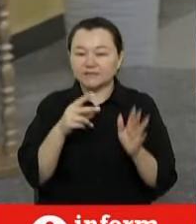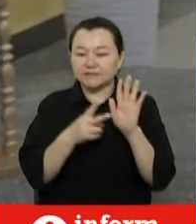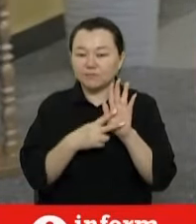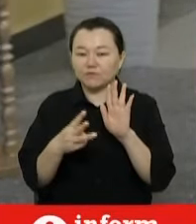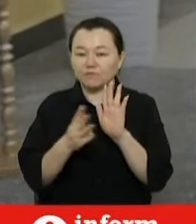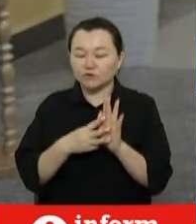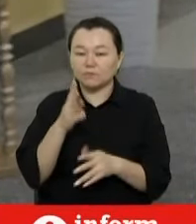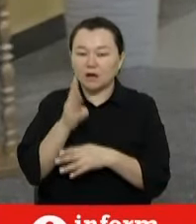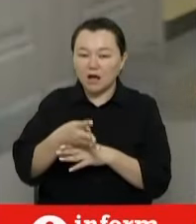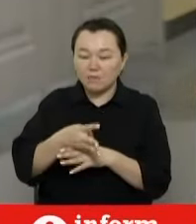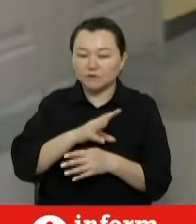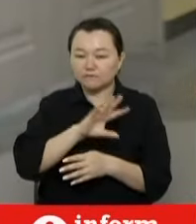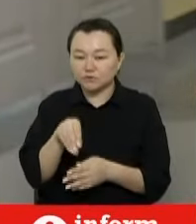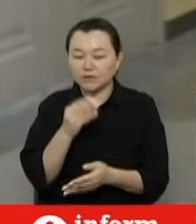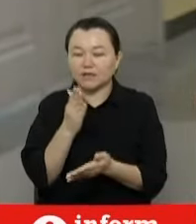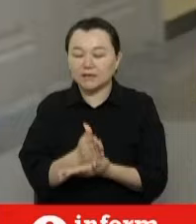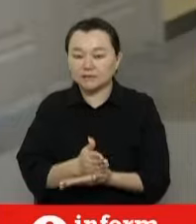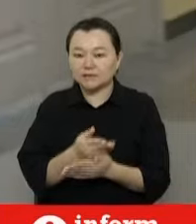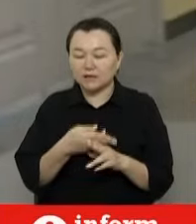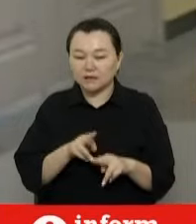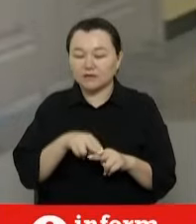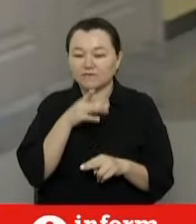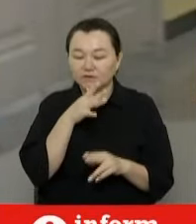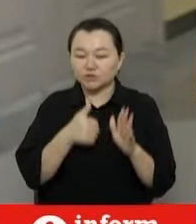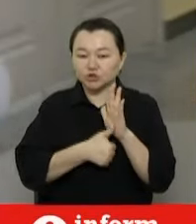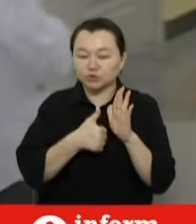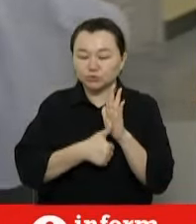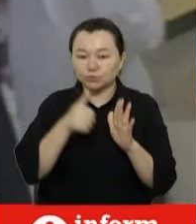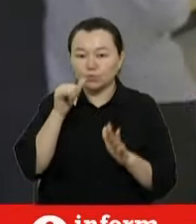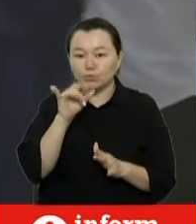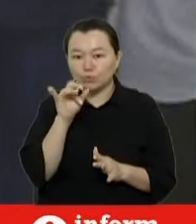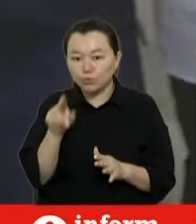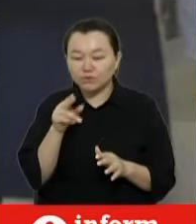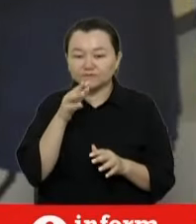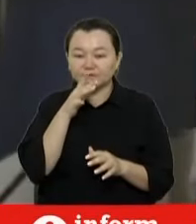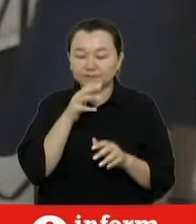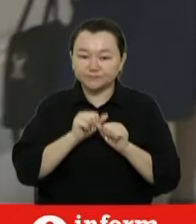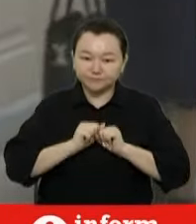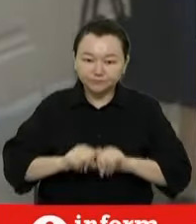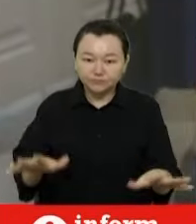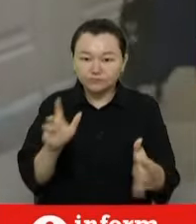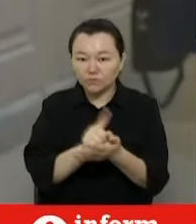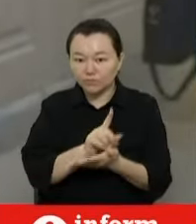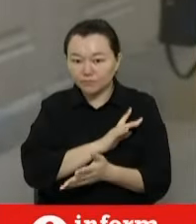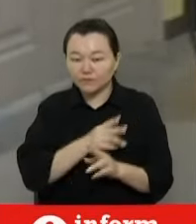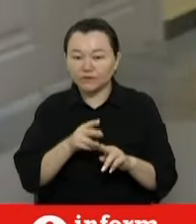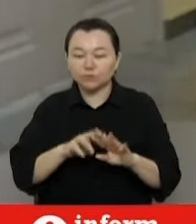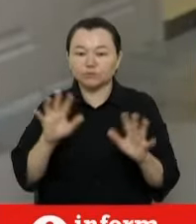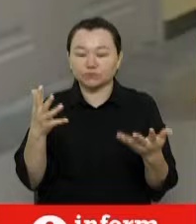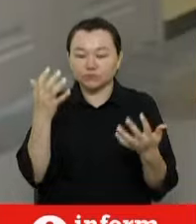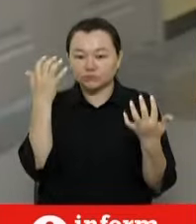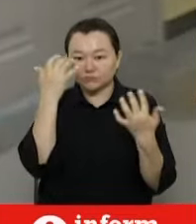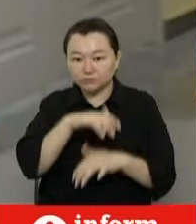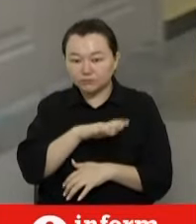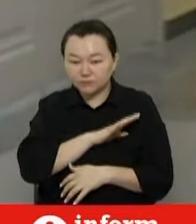камерамен жасақталған. Енді бұл кезде алтын сабақтың балалардың тарау кезі, енді жаңағы болған оқиға байқалмай